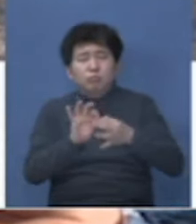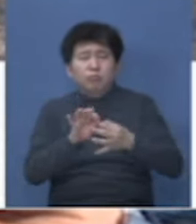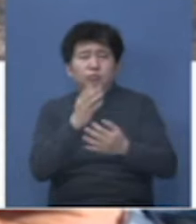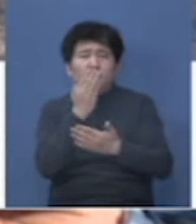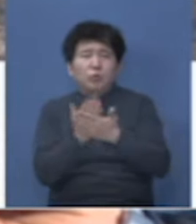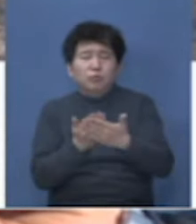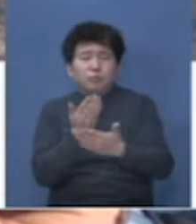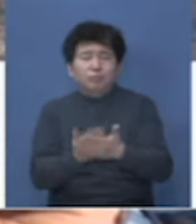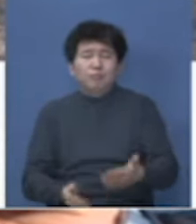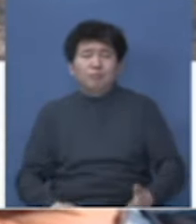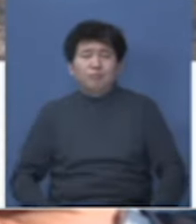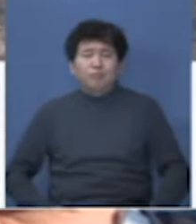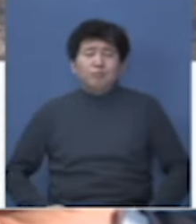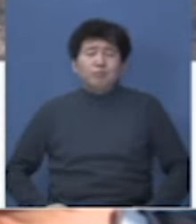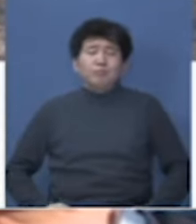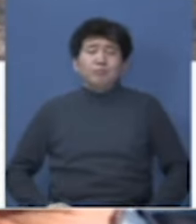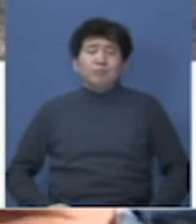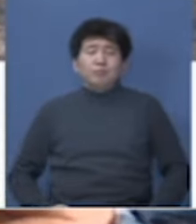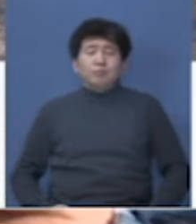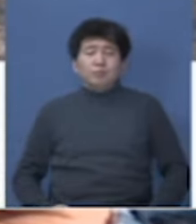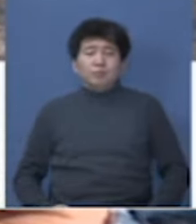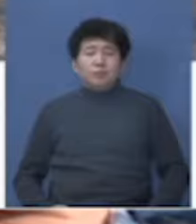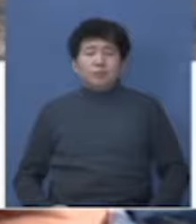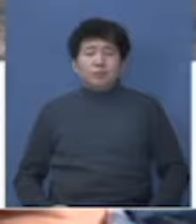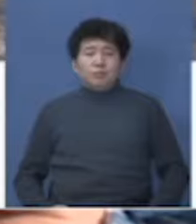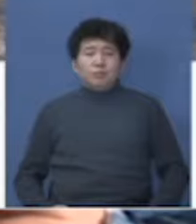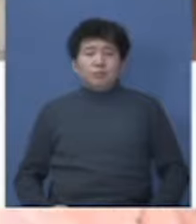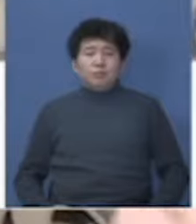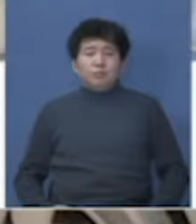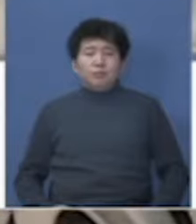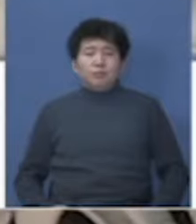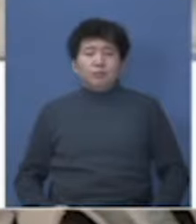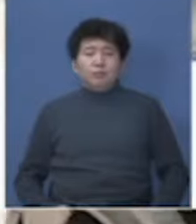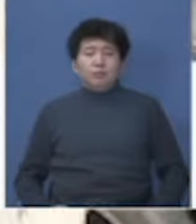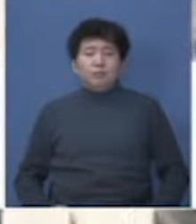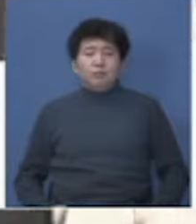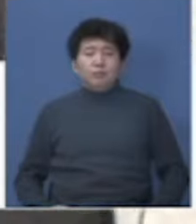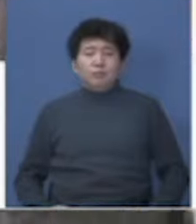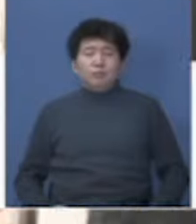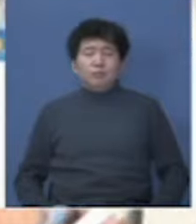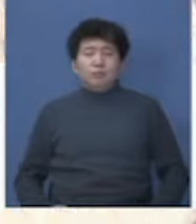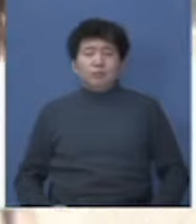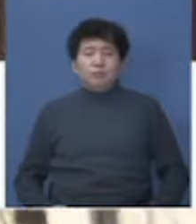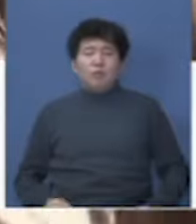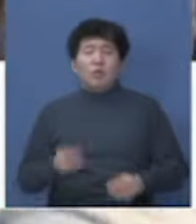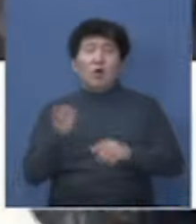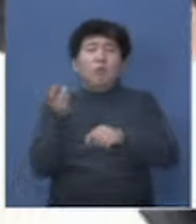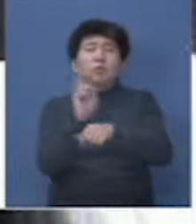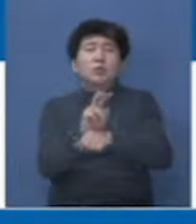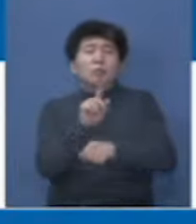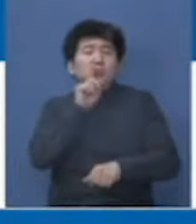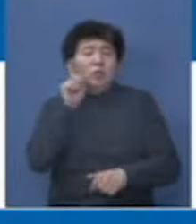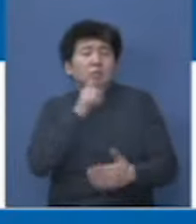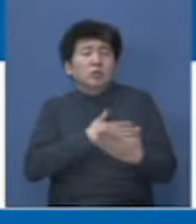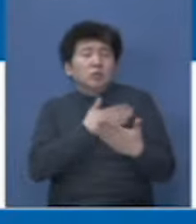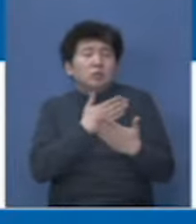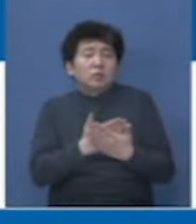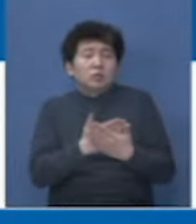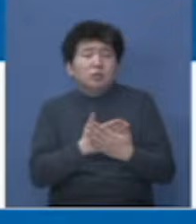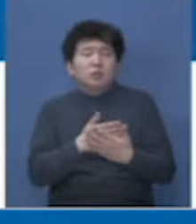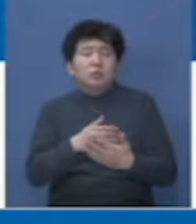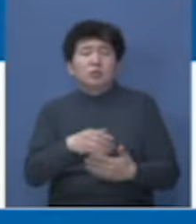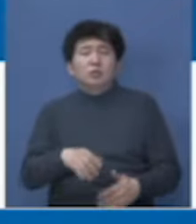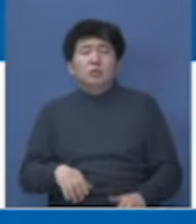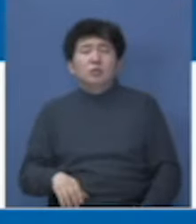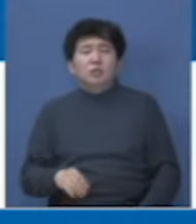және жадынама таратып айта кетеміз. Аталмыш акцияға келген волонтерлер ел аумағындағы төтенше жағдайлары